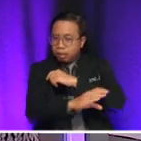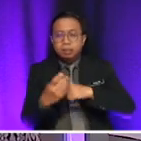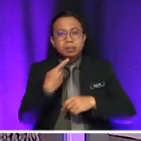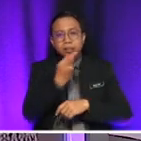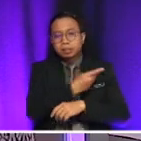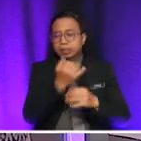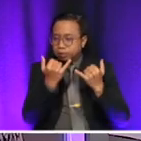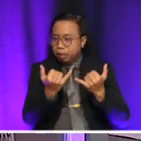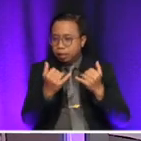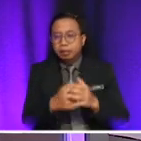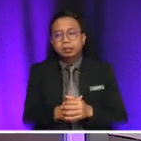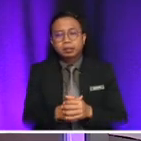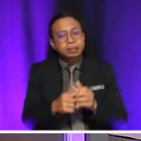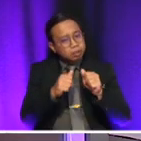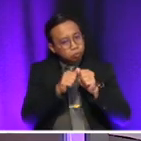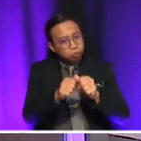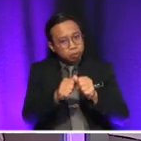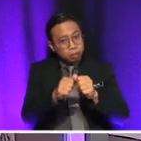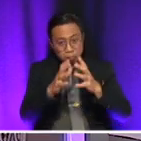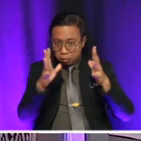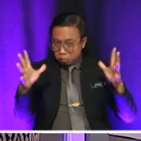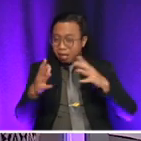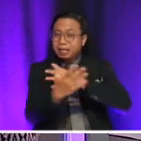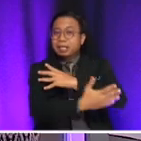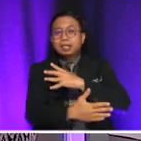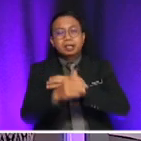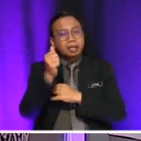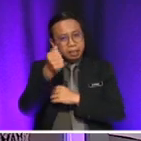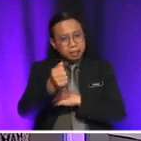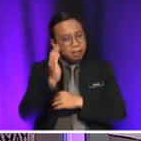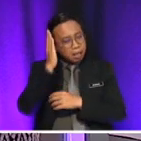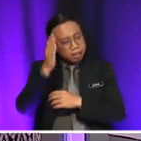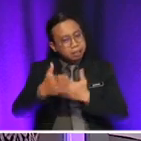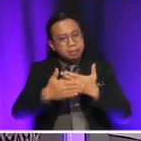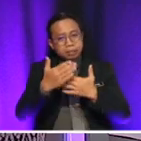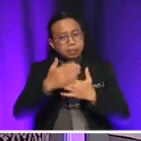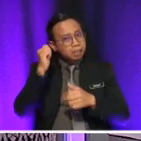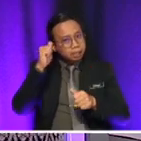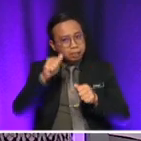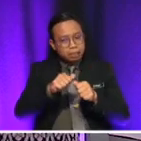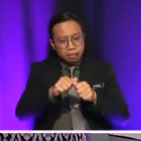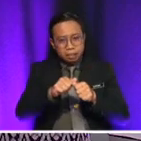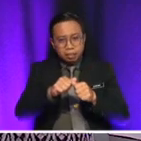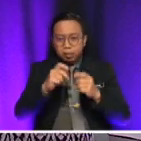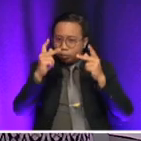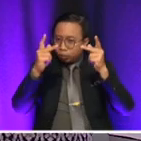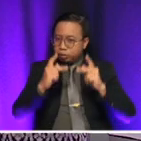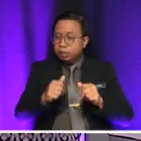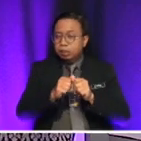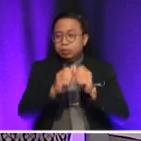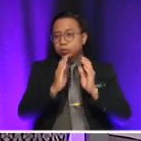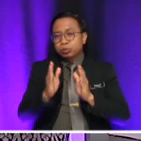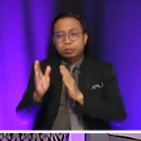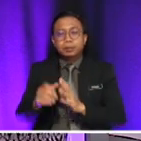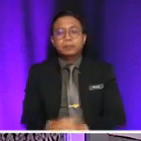Hello Kitty kok ikuti perkembangan negara Anda akan senang untuk mengingati proses-proses ini kok susunan yang tepat